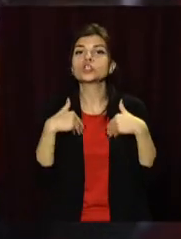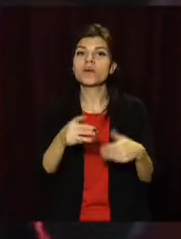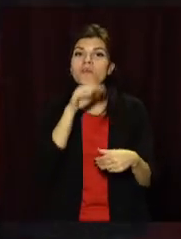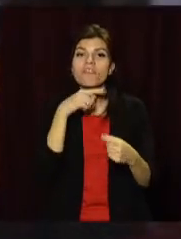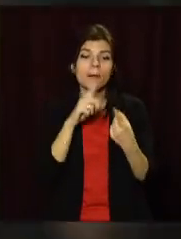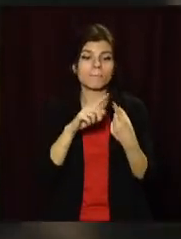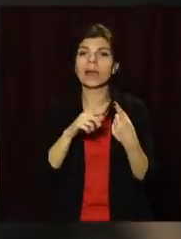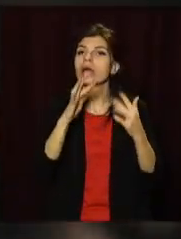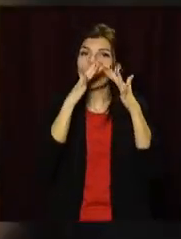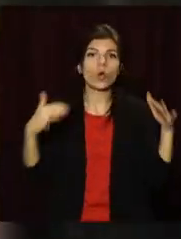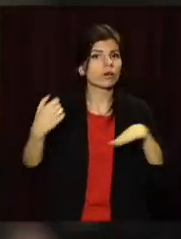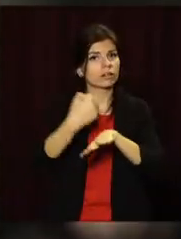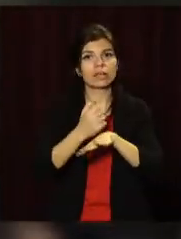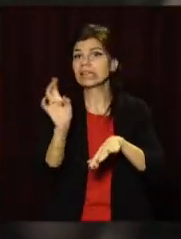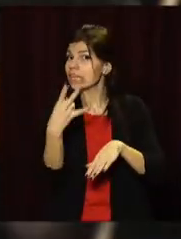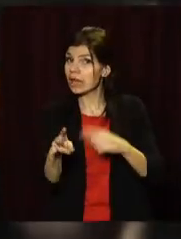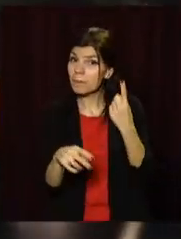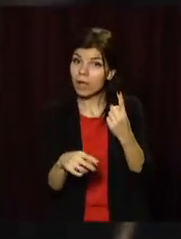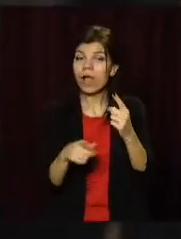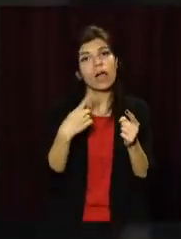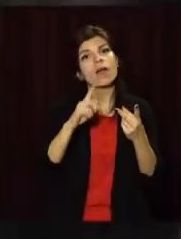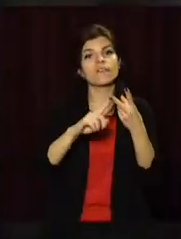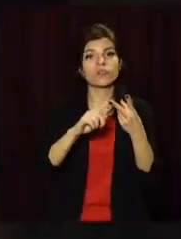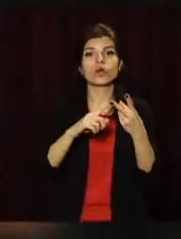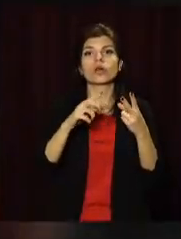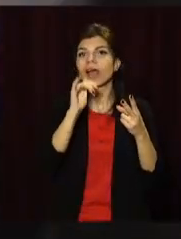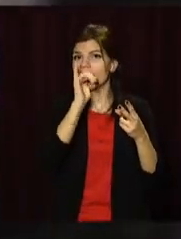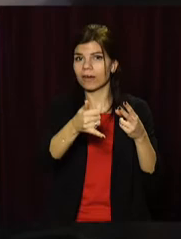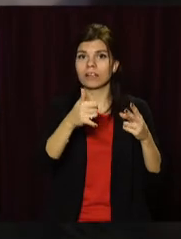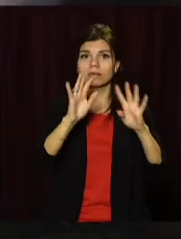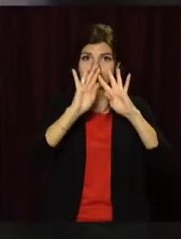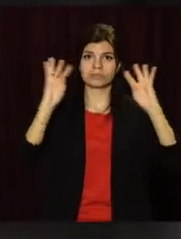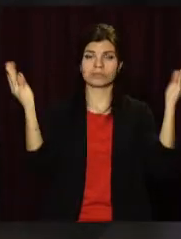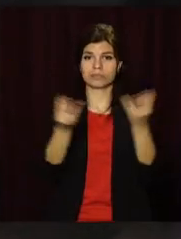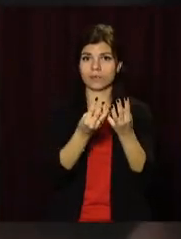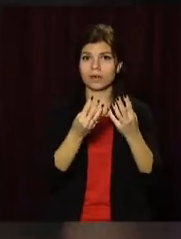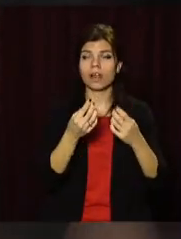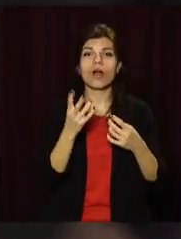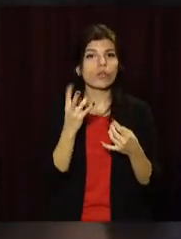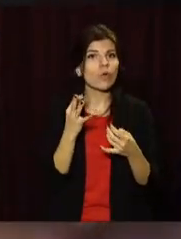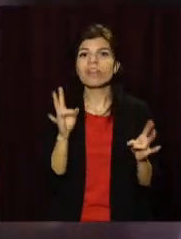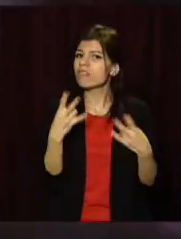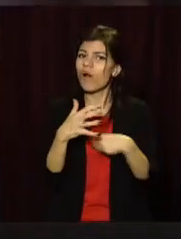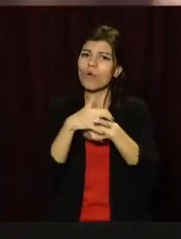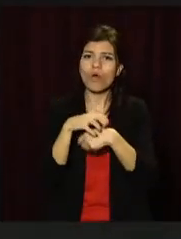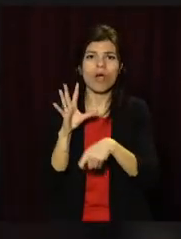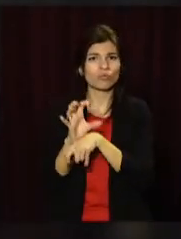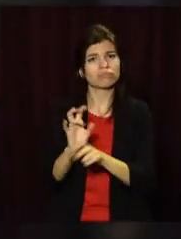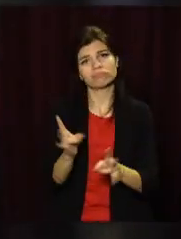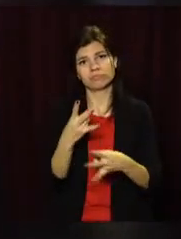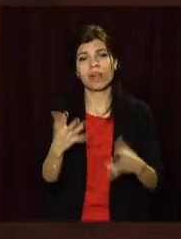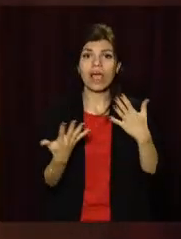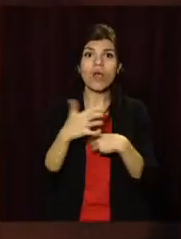Не ставити ялинку взагалі, або ж перекрити пухнастику доступ до мішені. Та ні в якому разі не сваріть улюбленця. Якщо